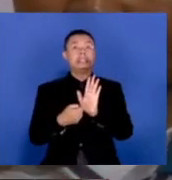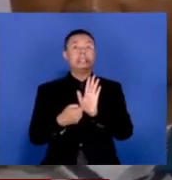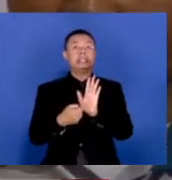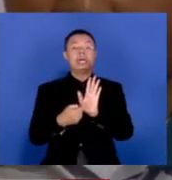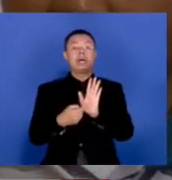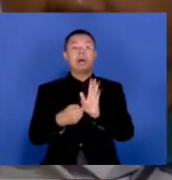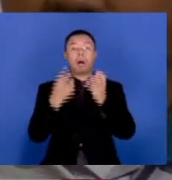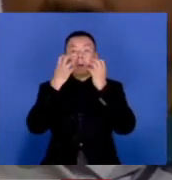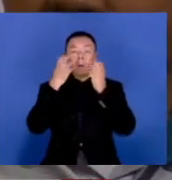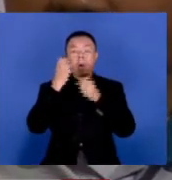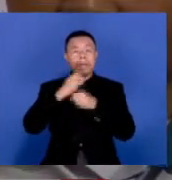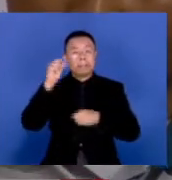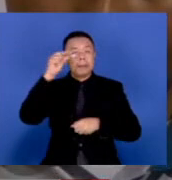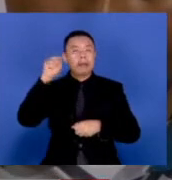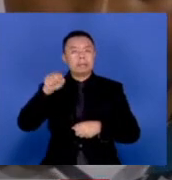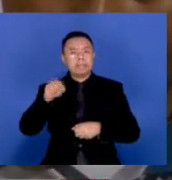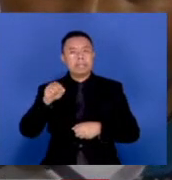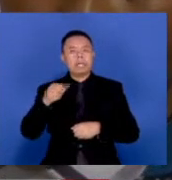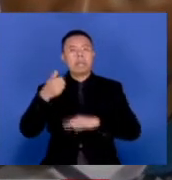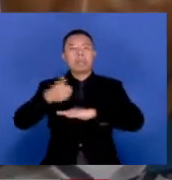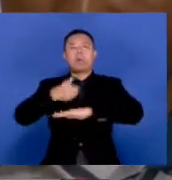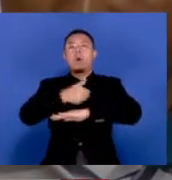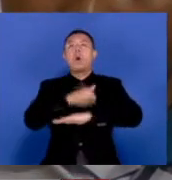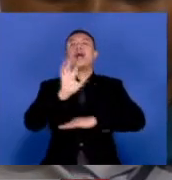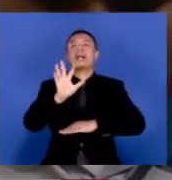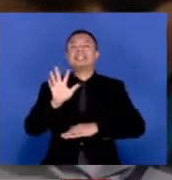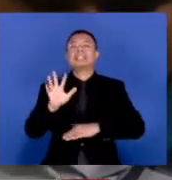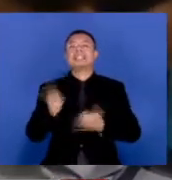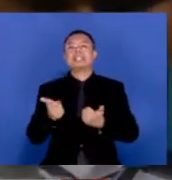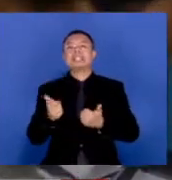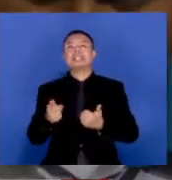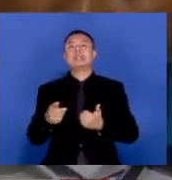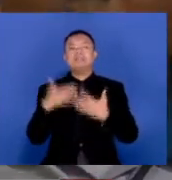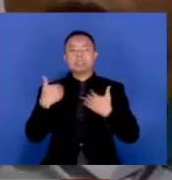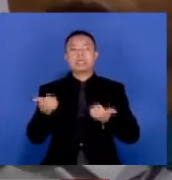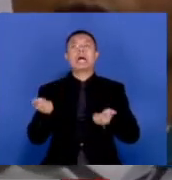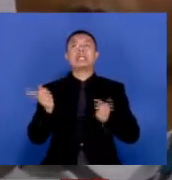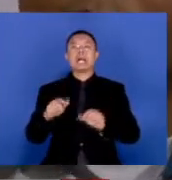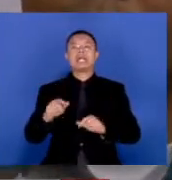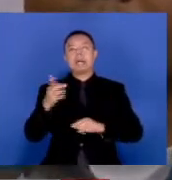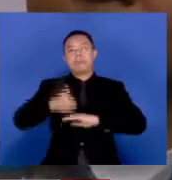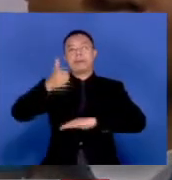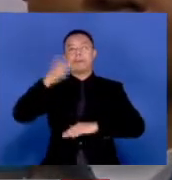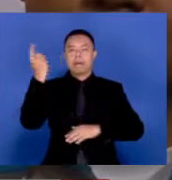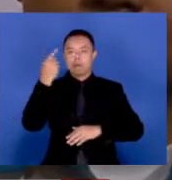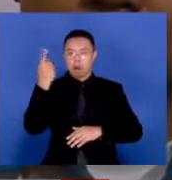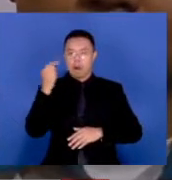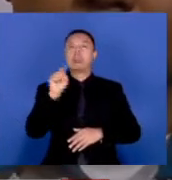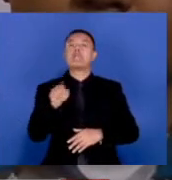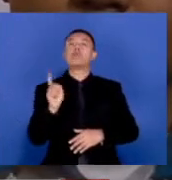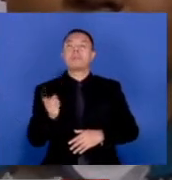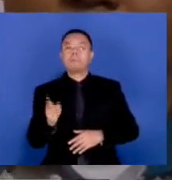Prabowo-Gibran ini adalah tokoh-tokoh yang akan didudukan di dalam kepemimpinan nasional. Oleh karena itu